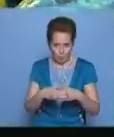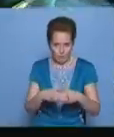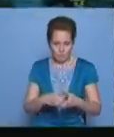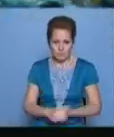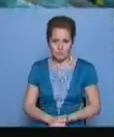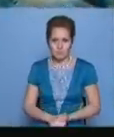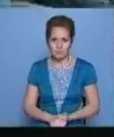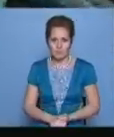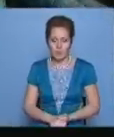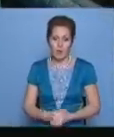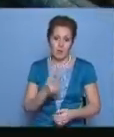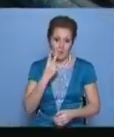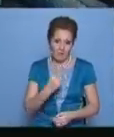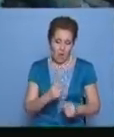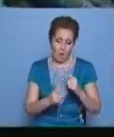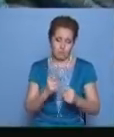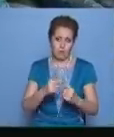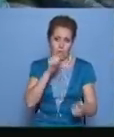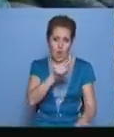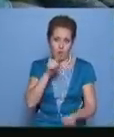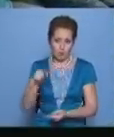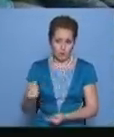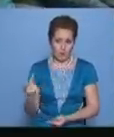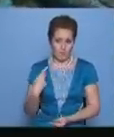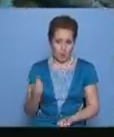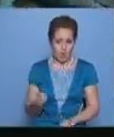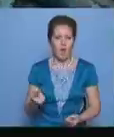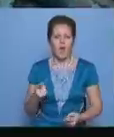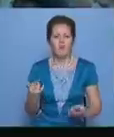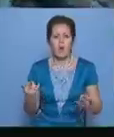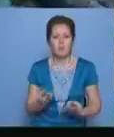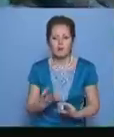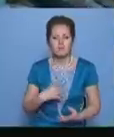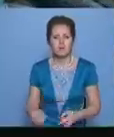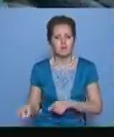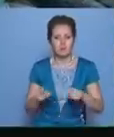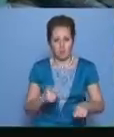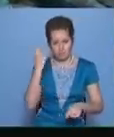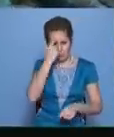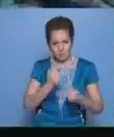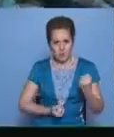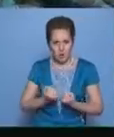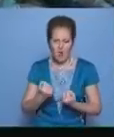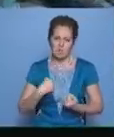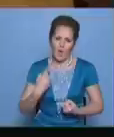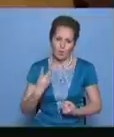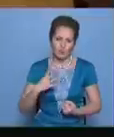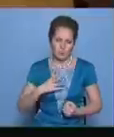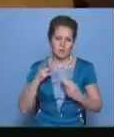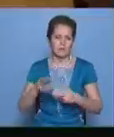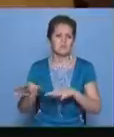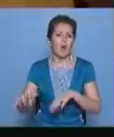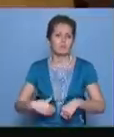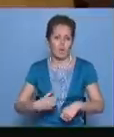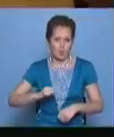Две полторашки на троих. Какая необходимость была за руль сидеть? Сидеть, забрать деньги. Выпив